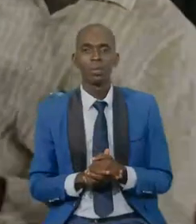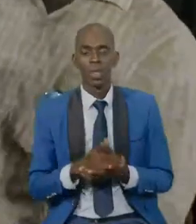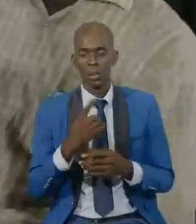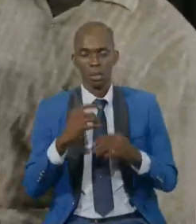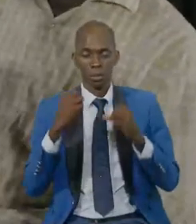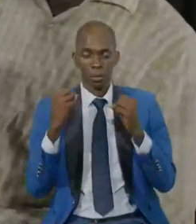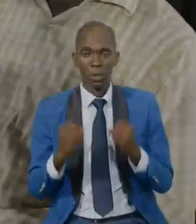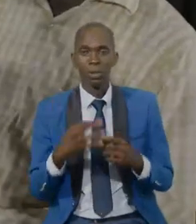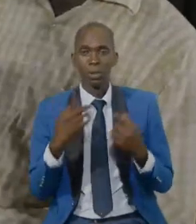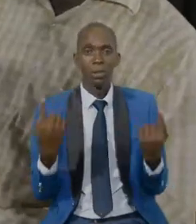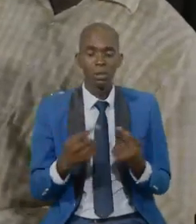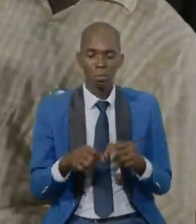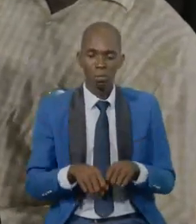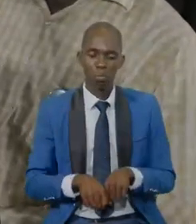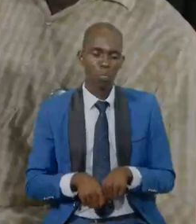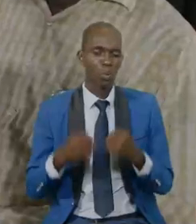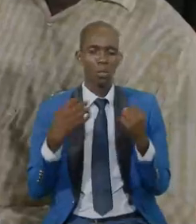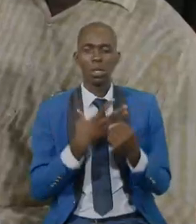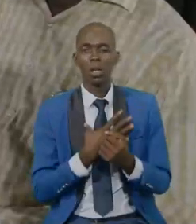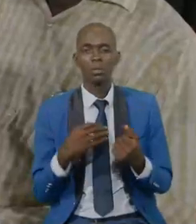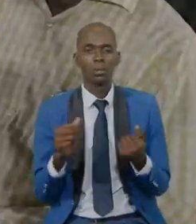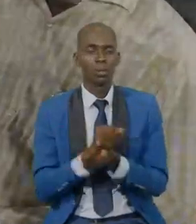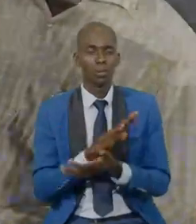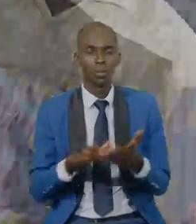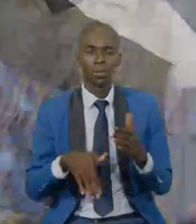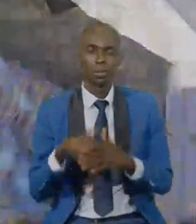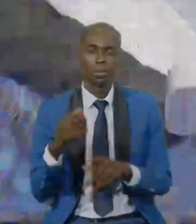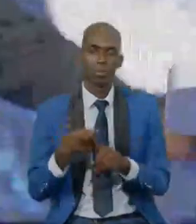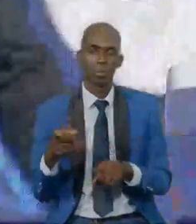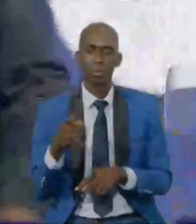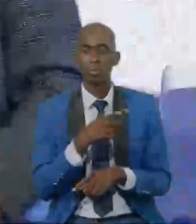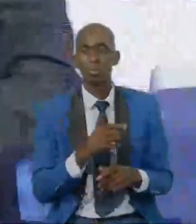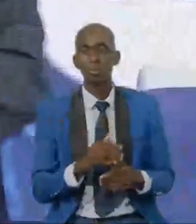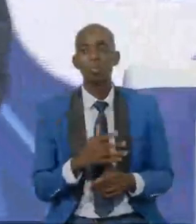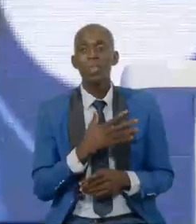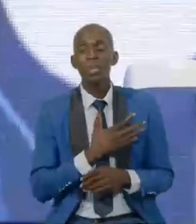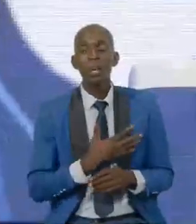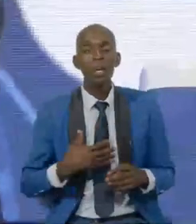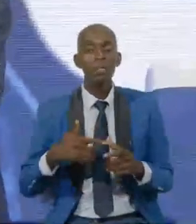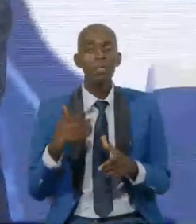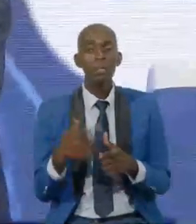power of sin broken and destroyed. Le pouvoir du péché brisé, détruit.